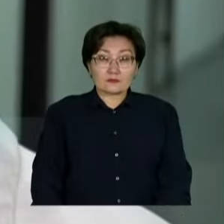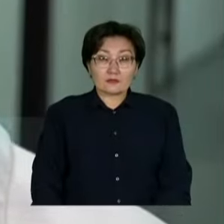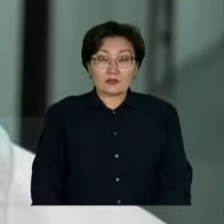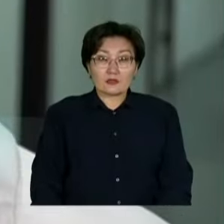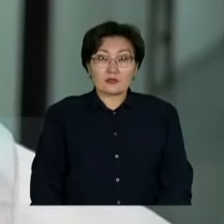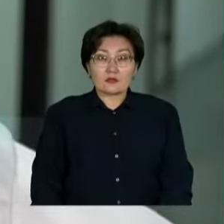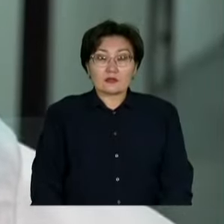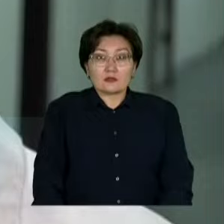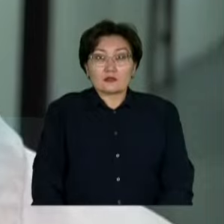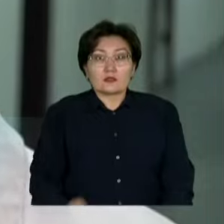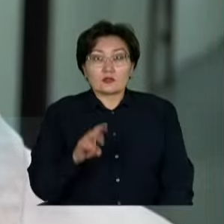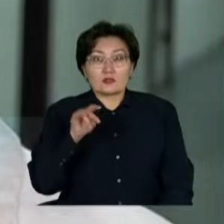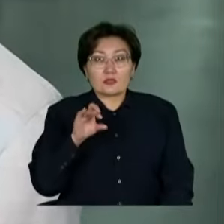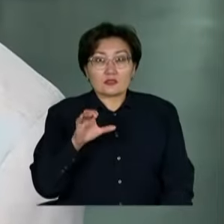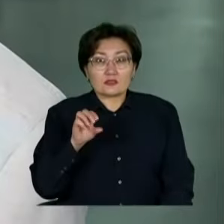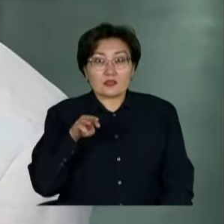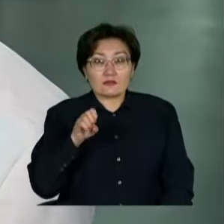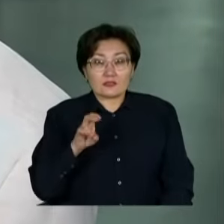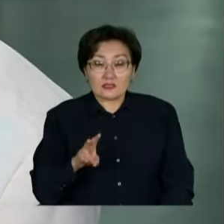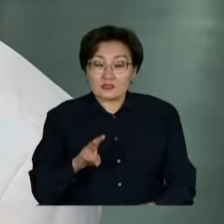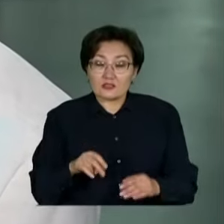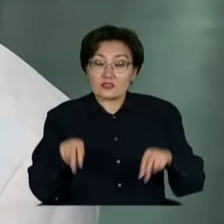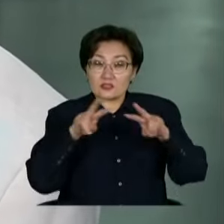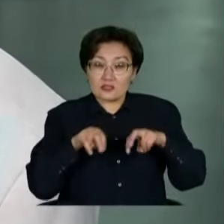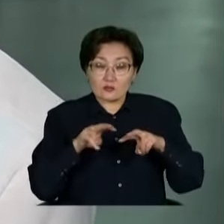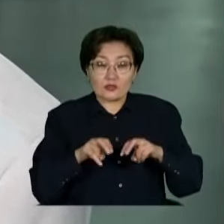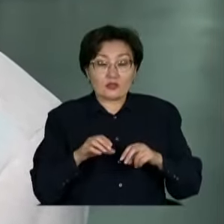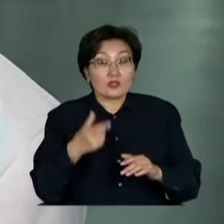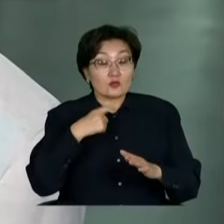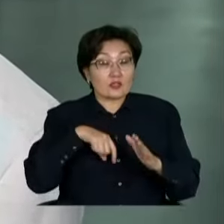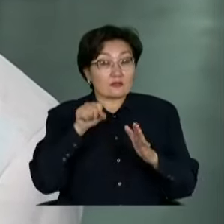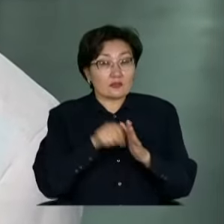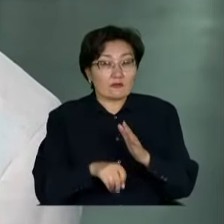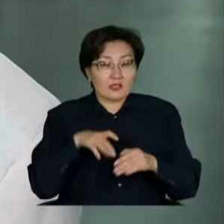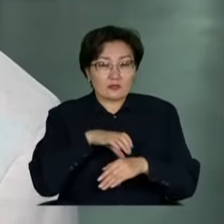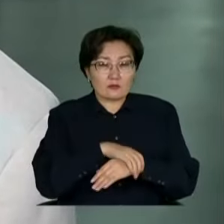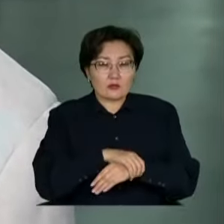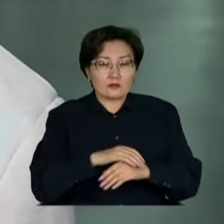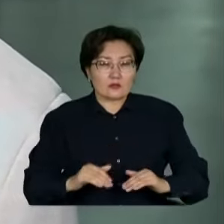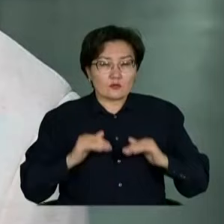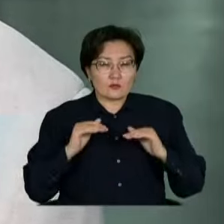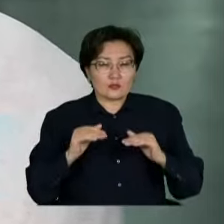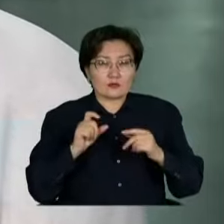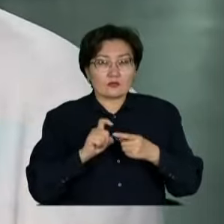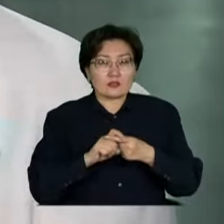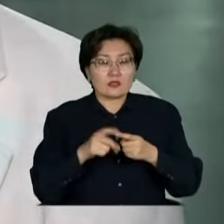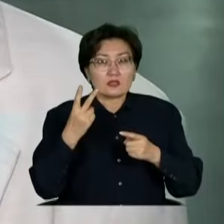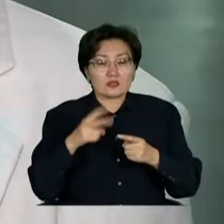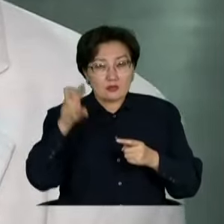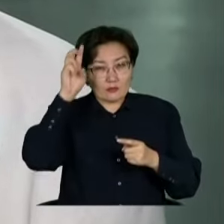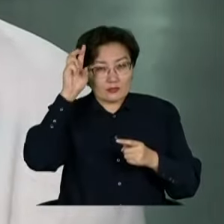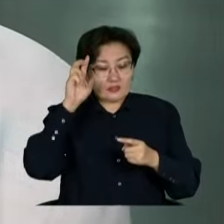ЮНИСЕФтің зерттеулері бойынша біз суицид факторлардың осы өсуіне байланысты 20 мемлекеттің